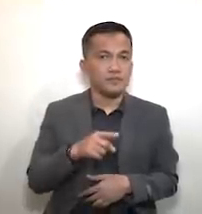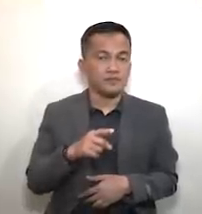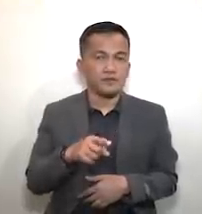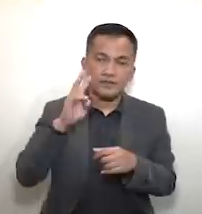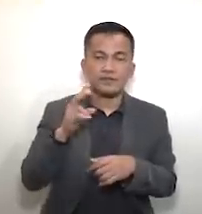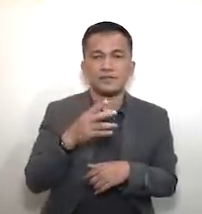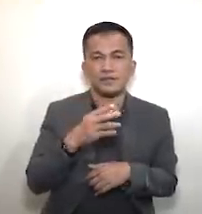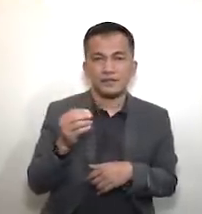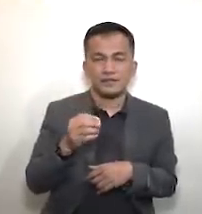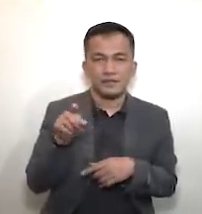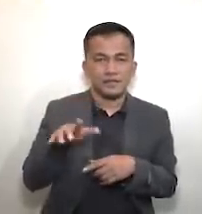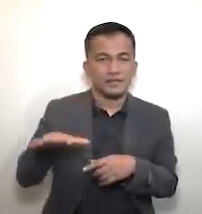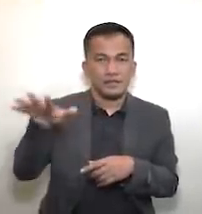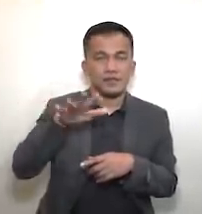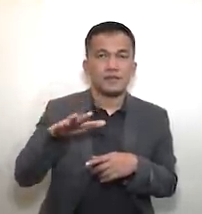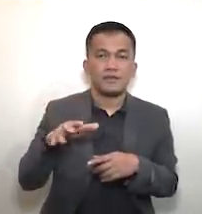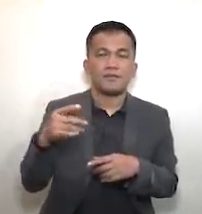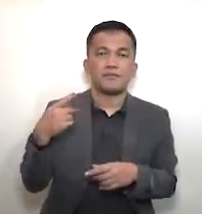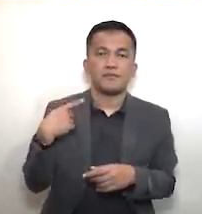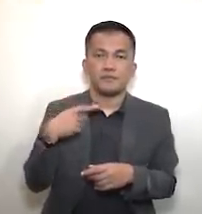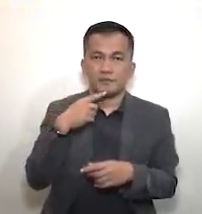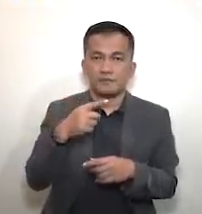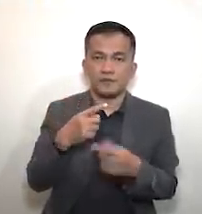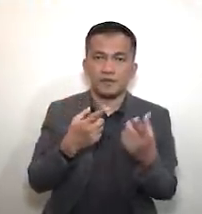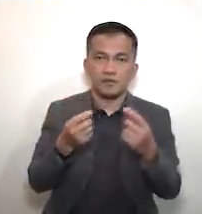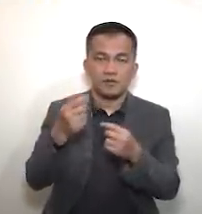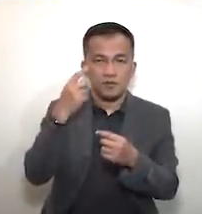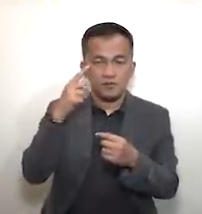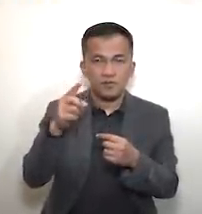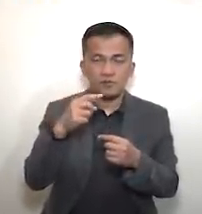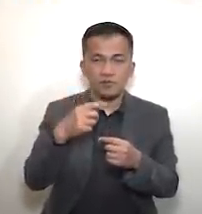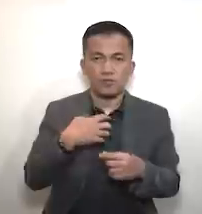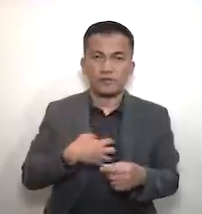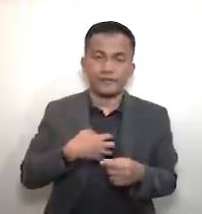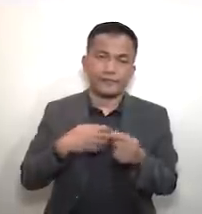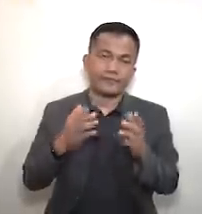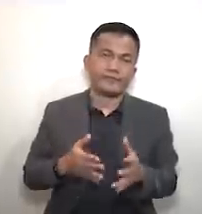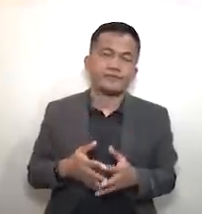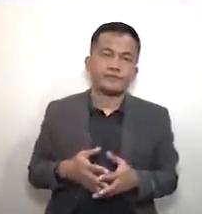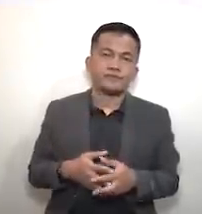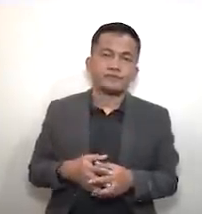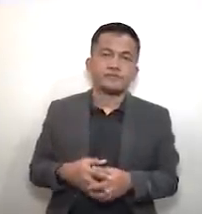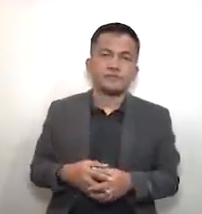Si Vivian, sila kasi yung pag meron ng mga gagawin tayo para sa mga kumplena.